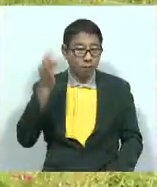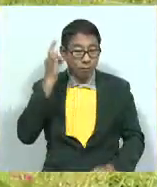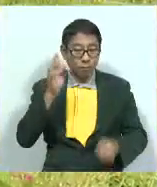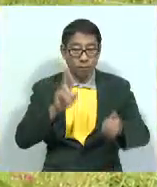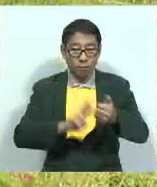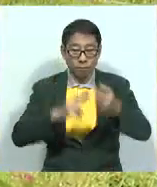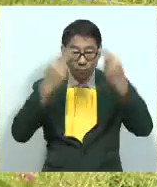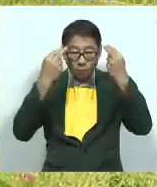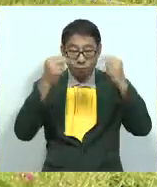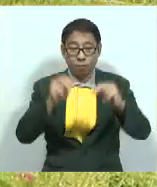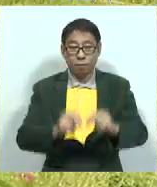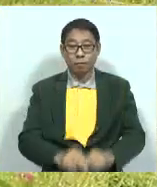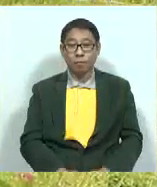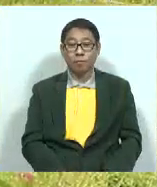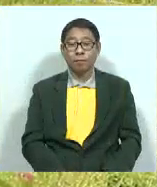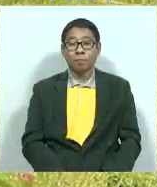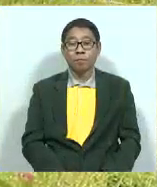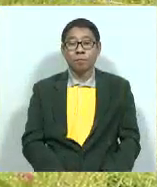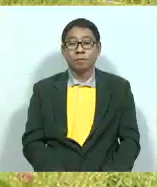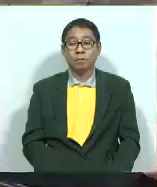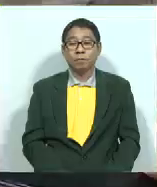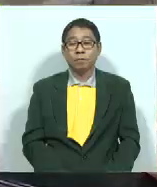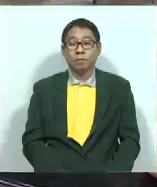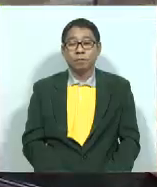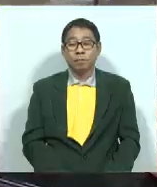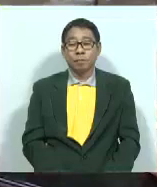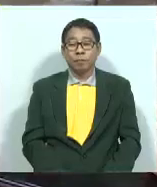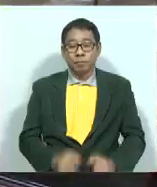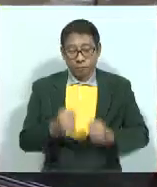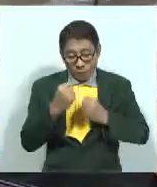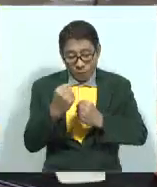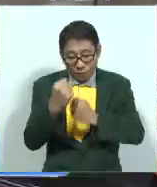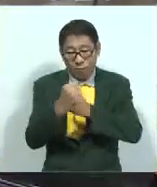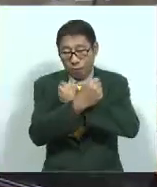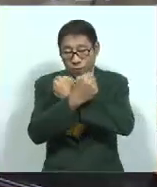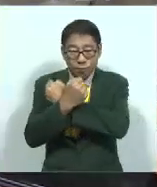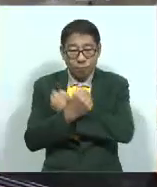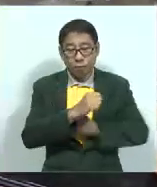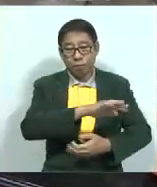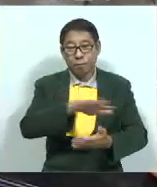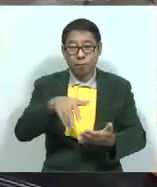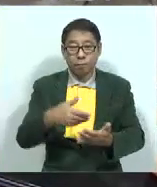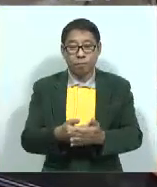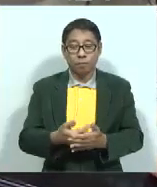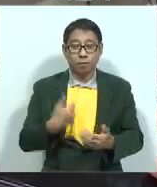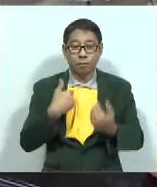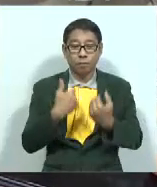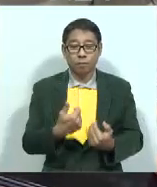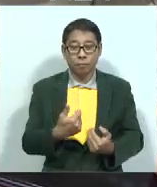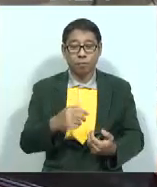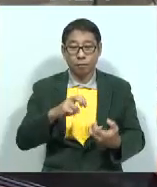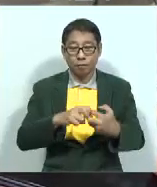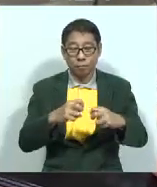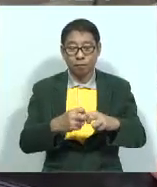ลเอกประวิตรกับกรณีนี้กันหน่อยค่ะ เราก็พยายามป้องกันทุกอย่างนะที่เกิดขึ้นก็เ